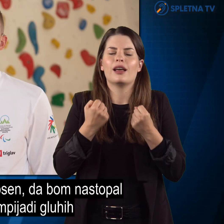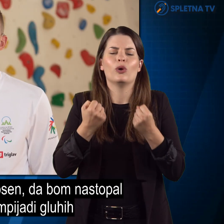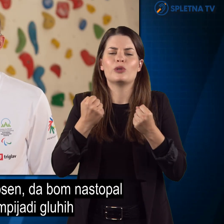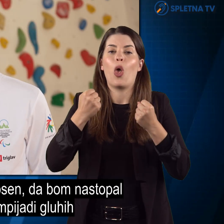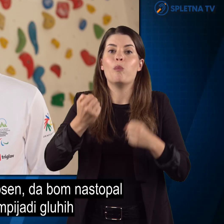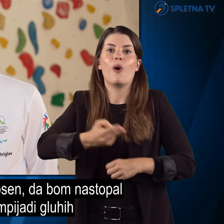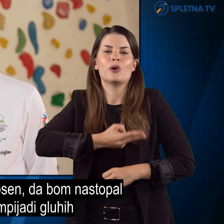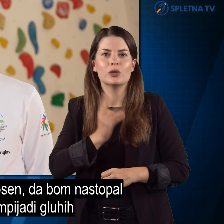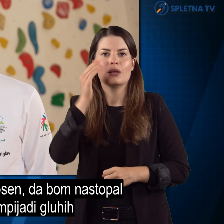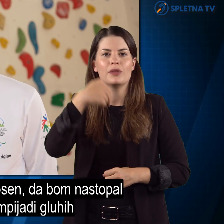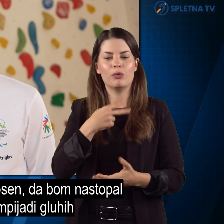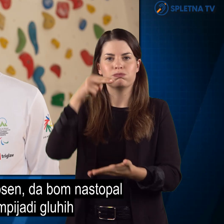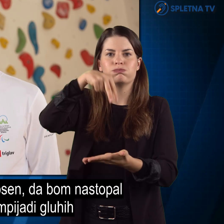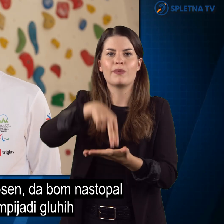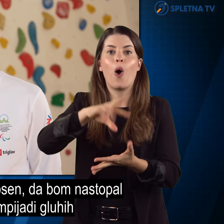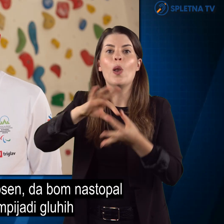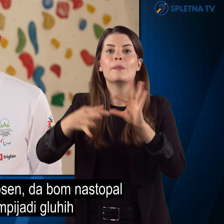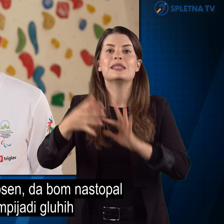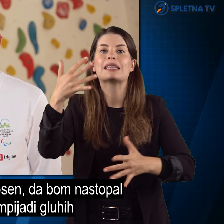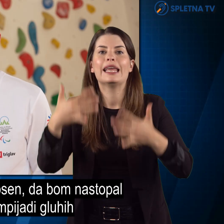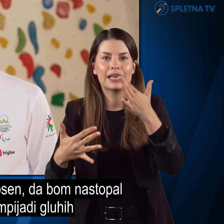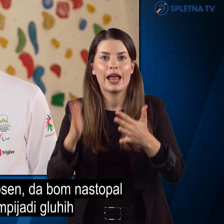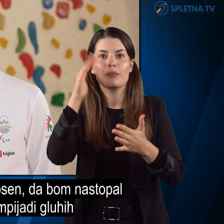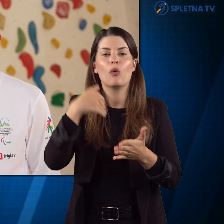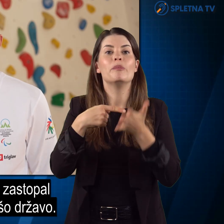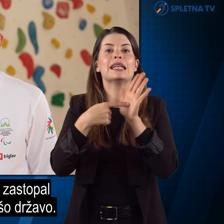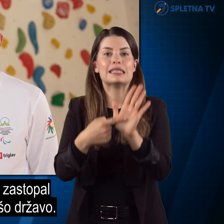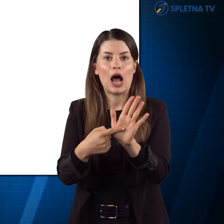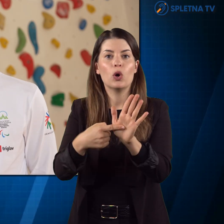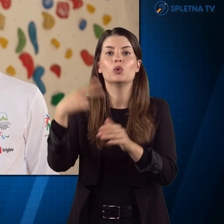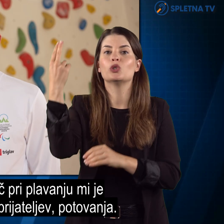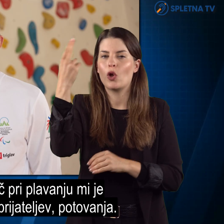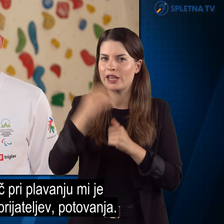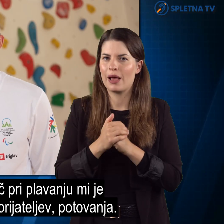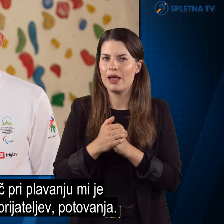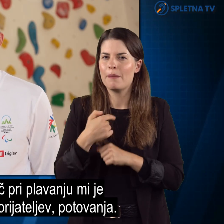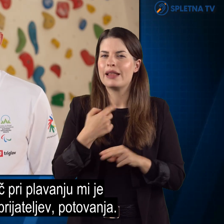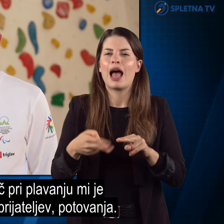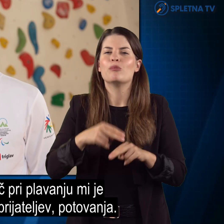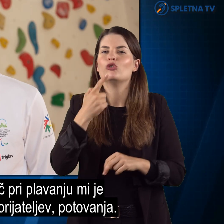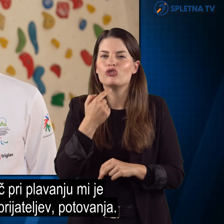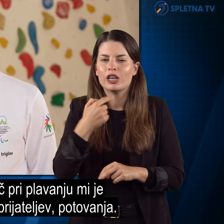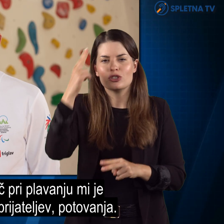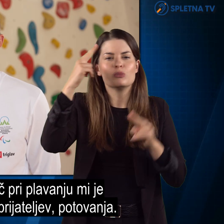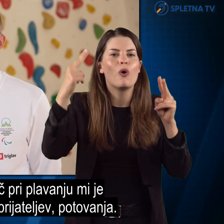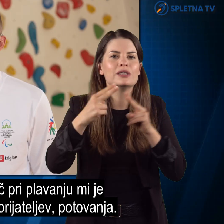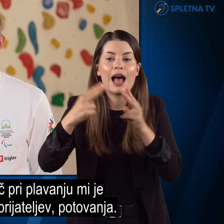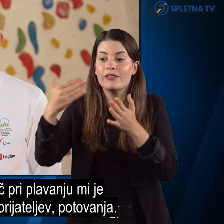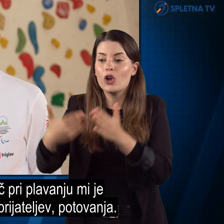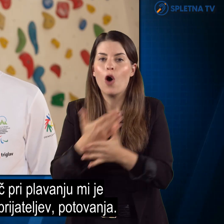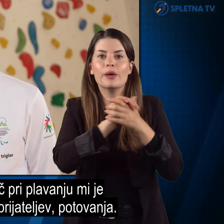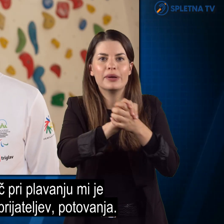Zelo sem ponosen, da bom nastopil na olimpijadi pa za državo. Najbolj všeč pri plavanju mi je spoznavanje